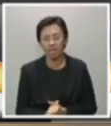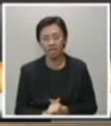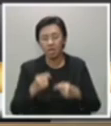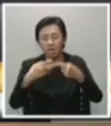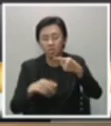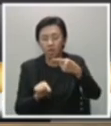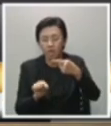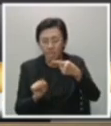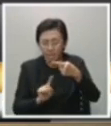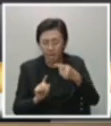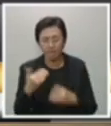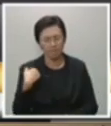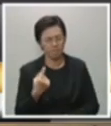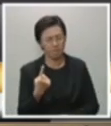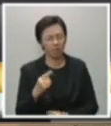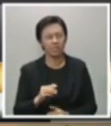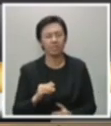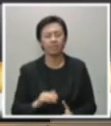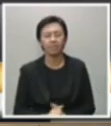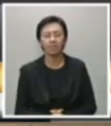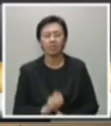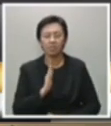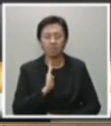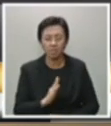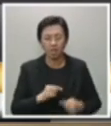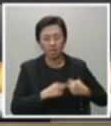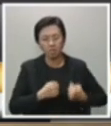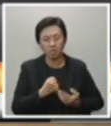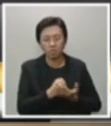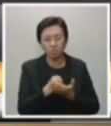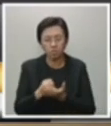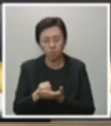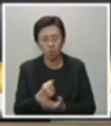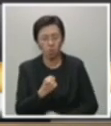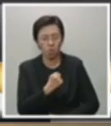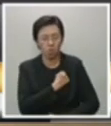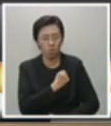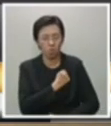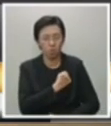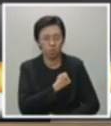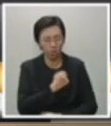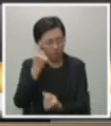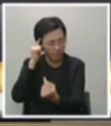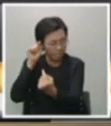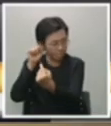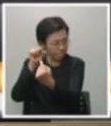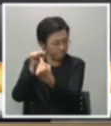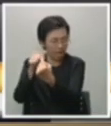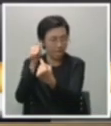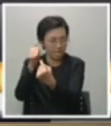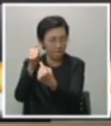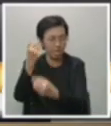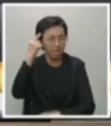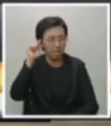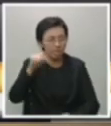ซื่อสัตย์เสียสละอดทนมีอุดมการณ์ในสิ่งที่ดีงามเพื่อส่วนร